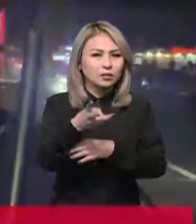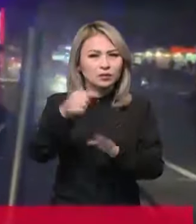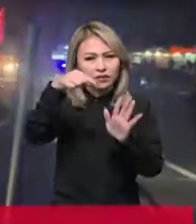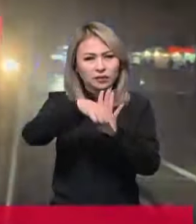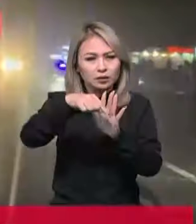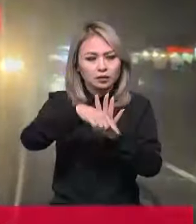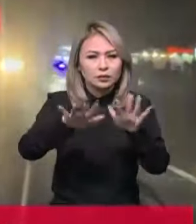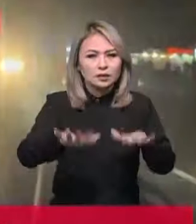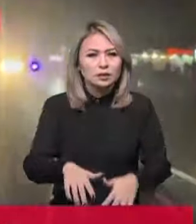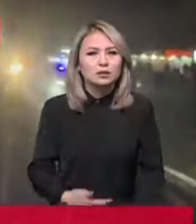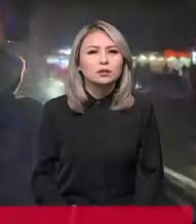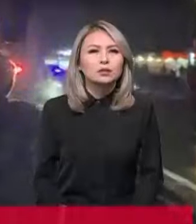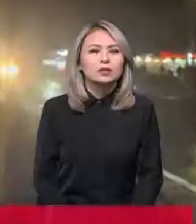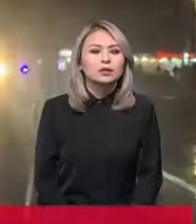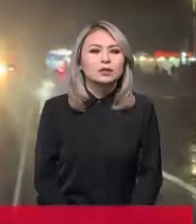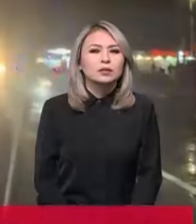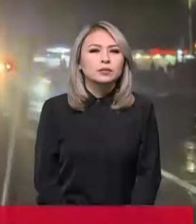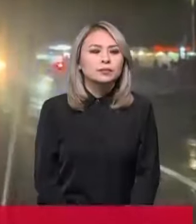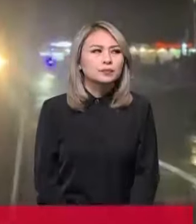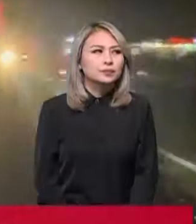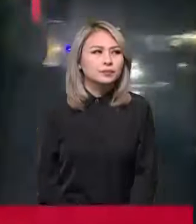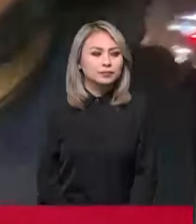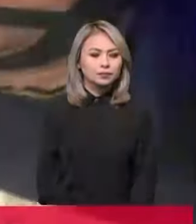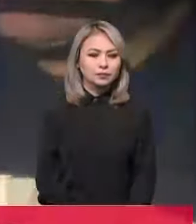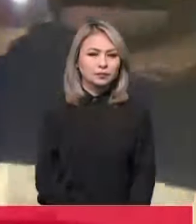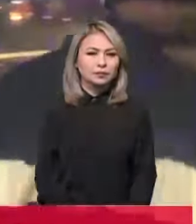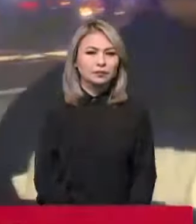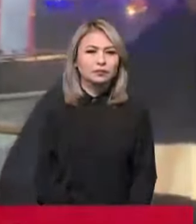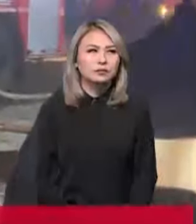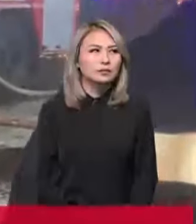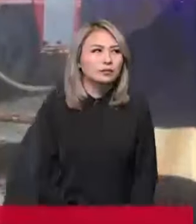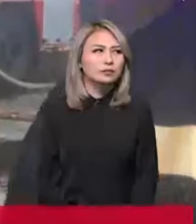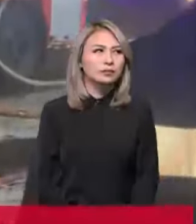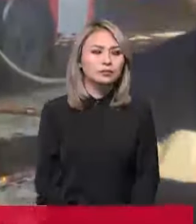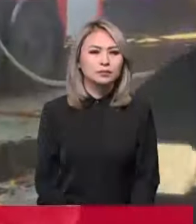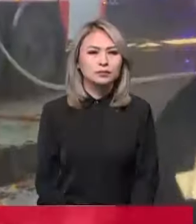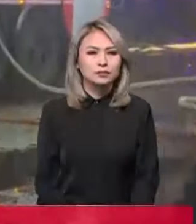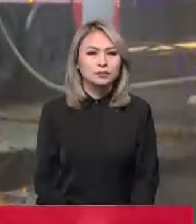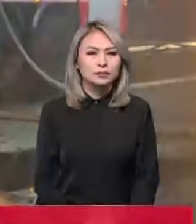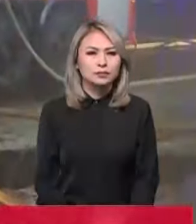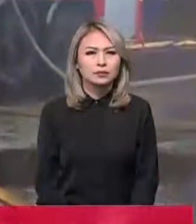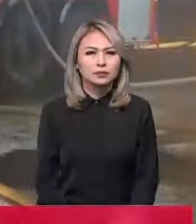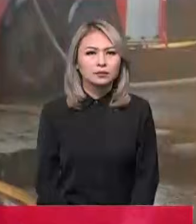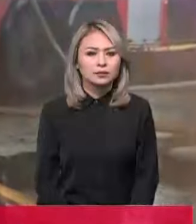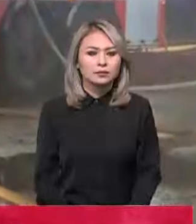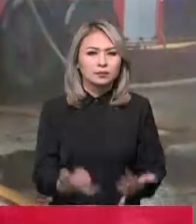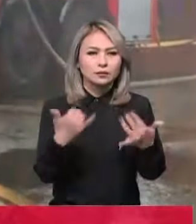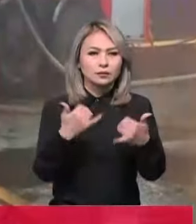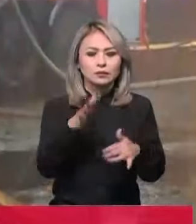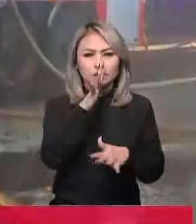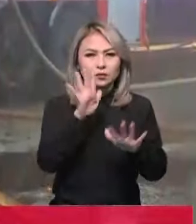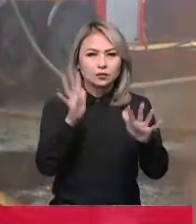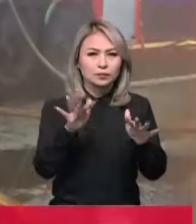атыр. Көрөбүз. Жакшы аппаратыңызга рахмат. Урматты көрүмүн, биз азыр энди ошо